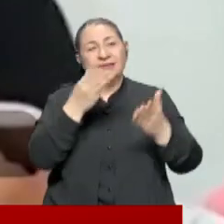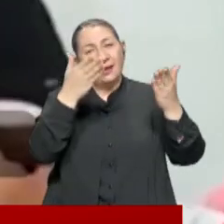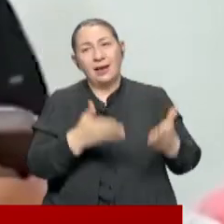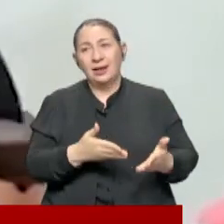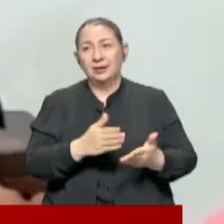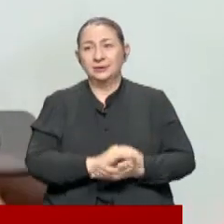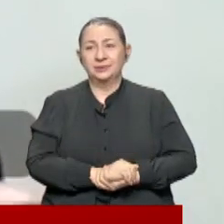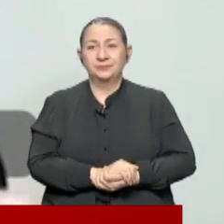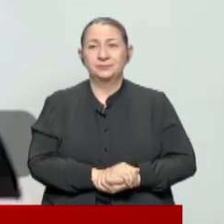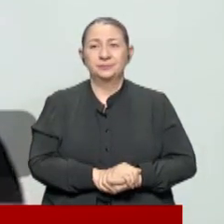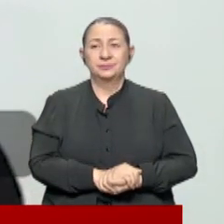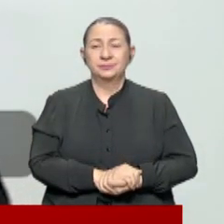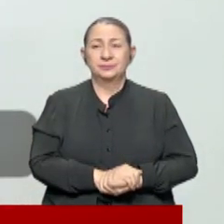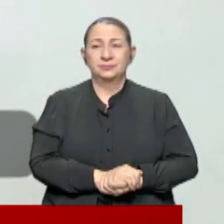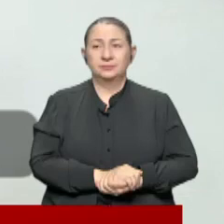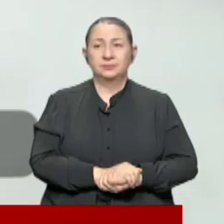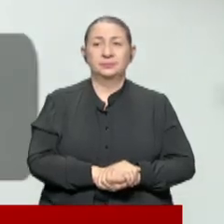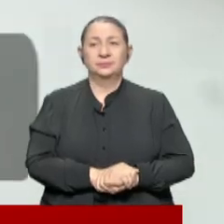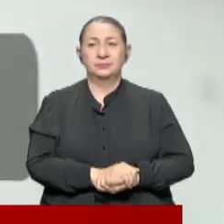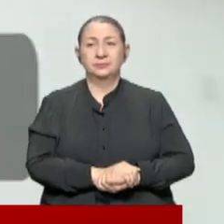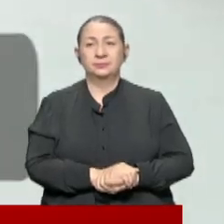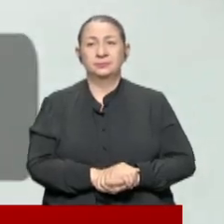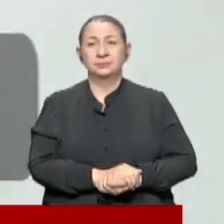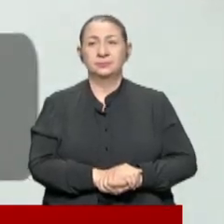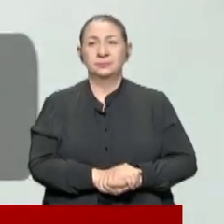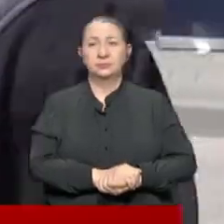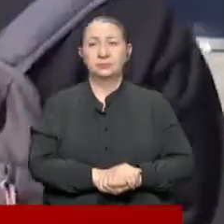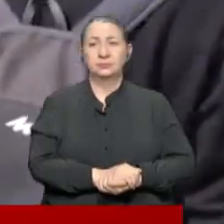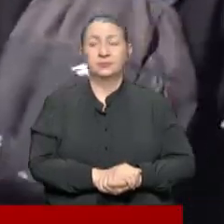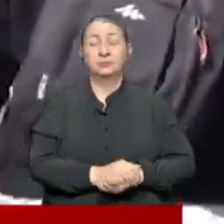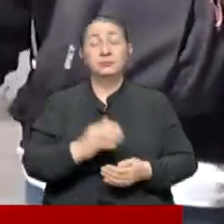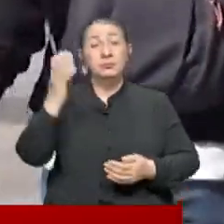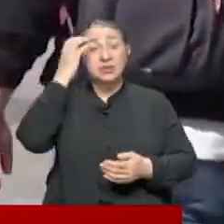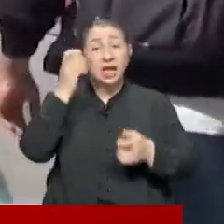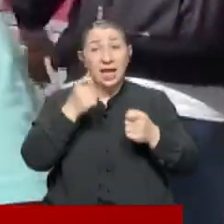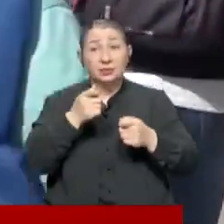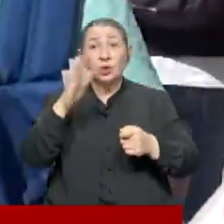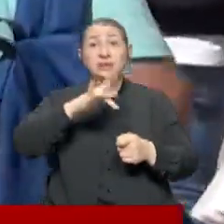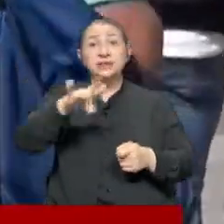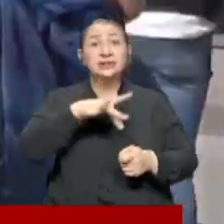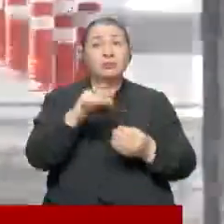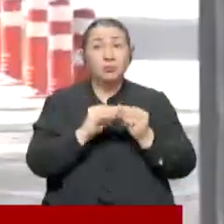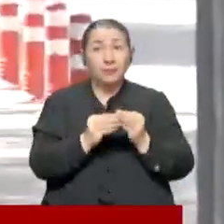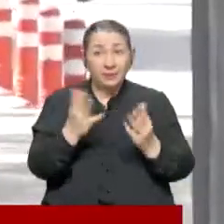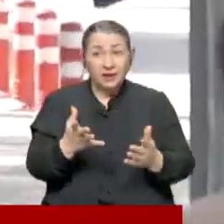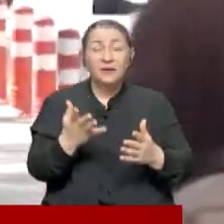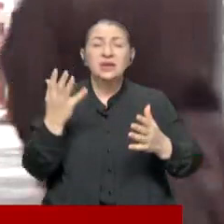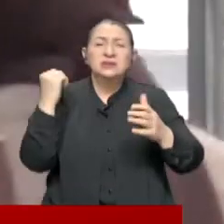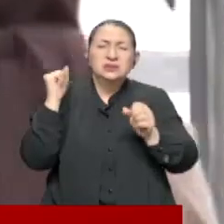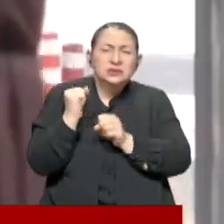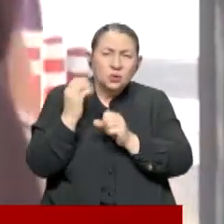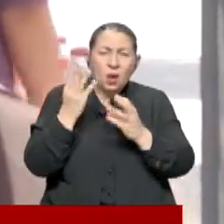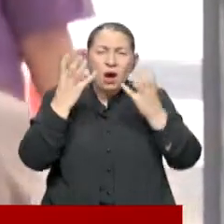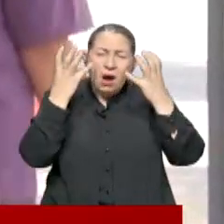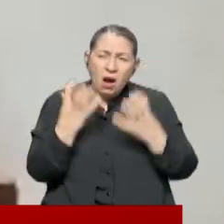hali. Meslektaşımız burada pazarcılık yapıyor. İş bulamadım. Başta eğitim, sonra işsizlik problemleri ve sırtlarında